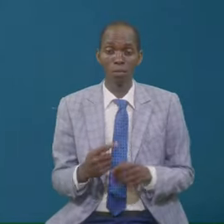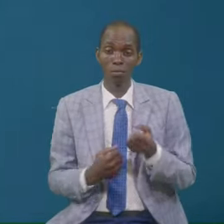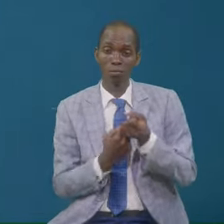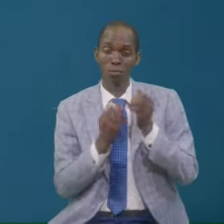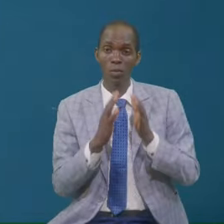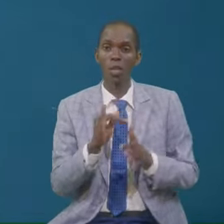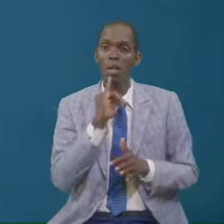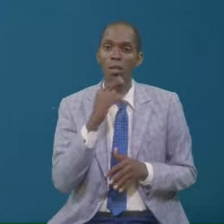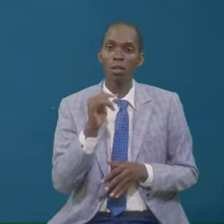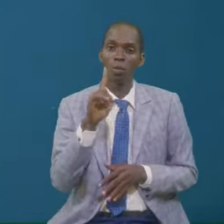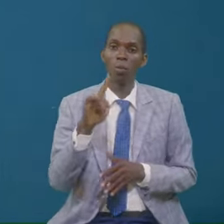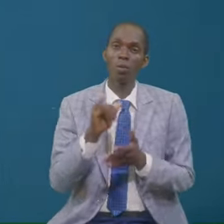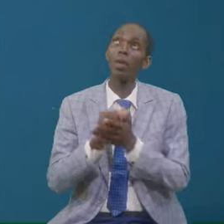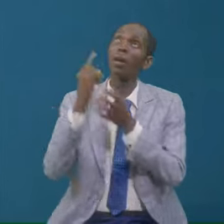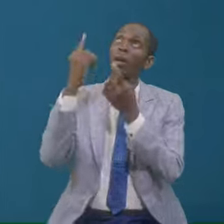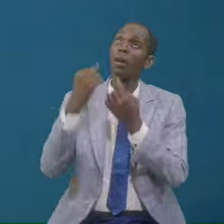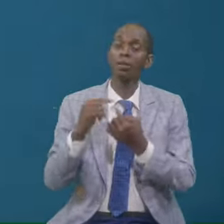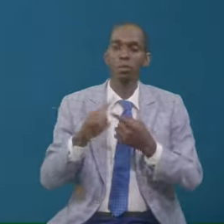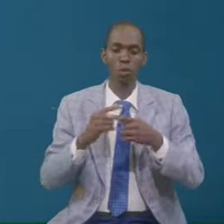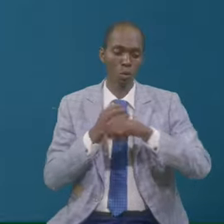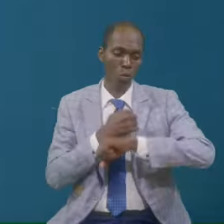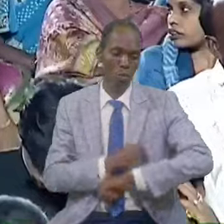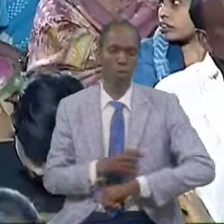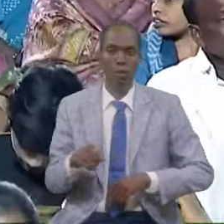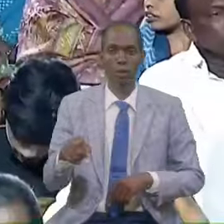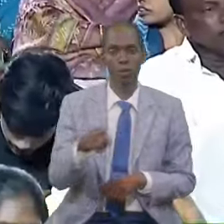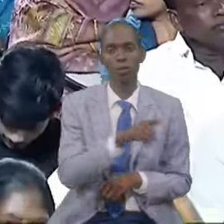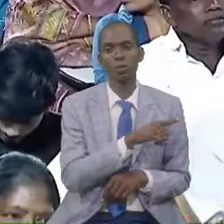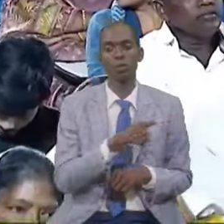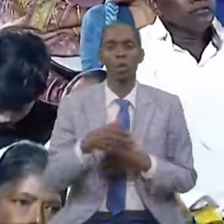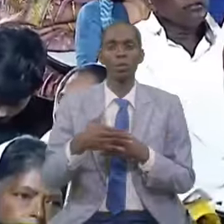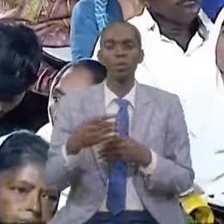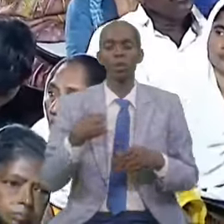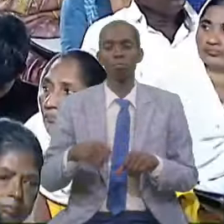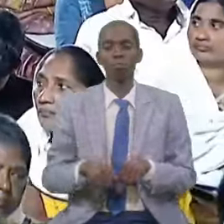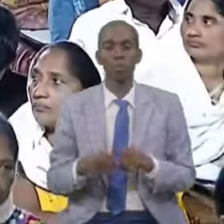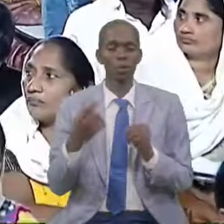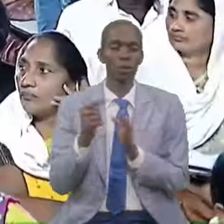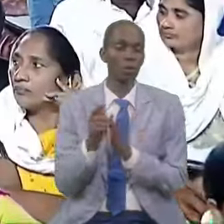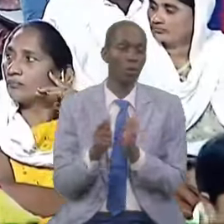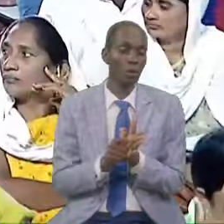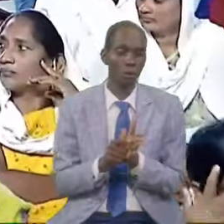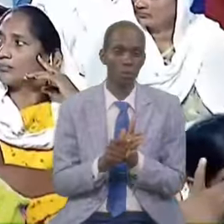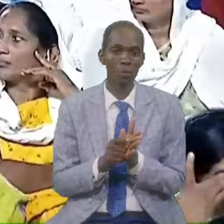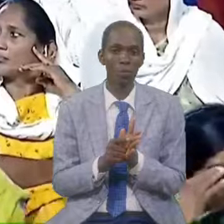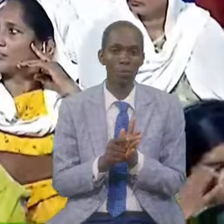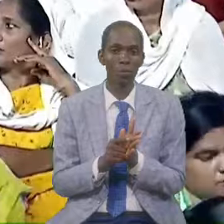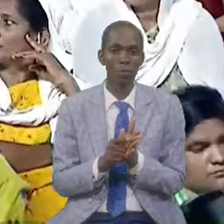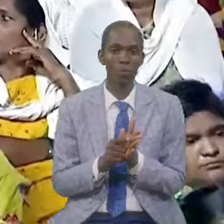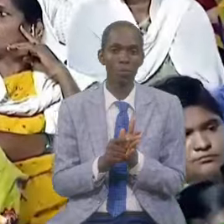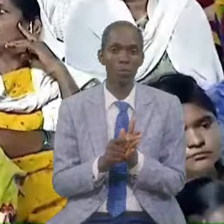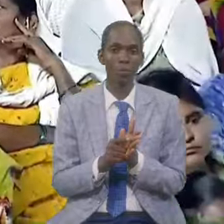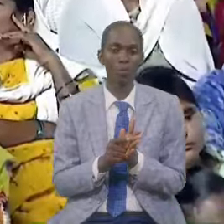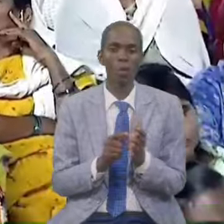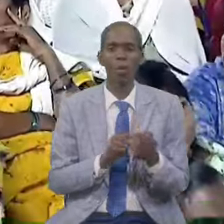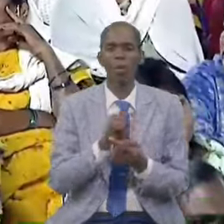to protect you from the broken law. ఆయన బద్దలైన చట్టాల నుంచి మిమ్మును భద్రపరచడానికి వచ్చాడు. When you get to